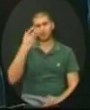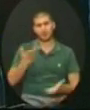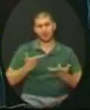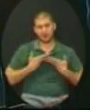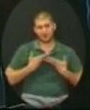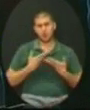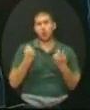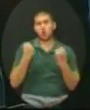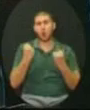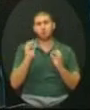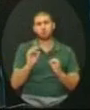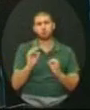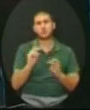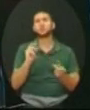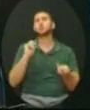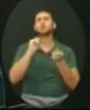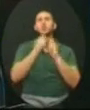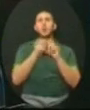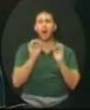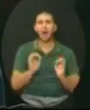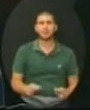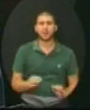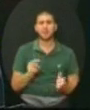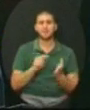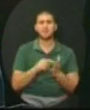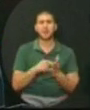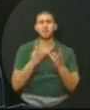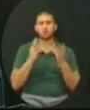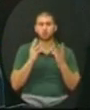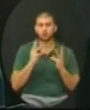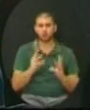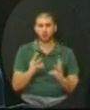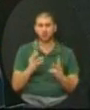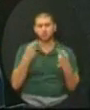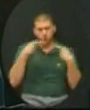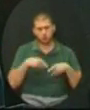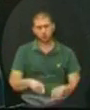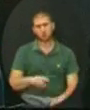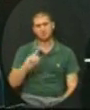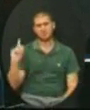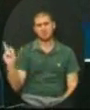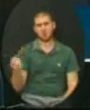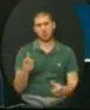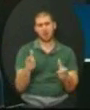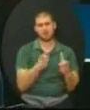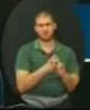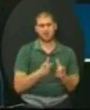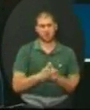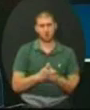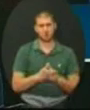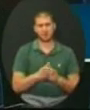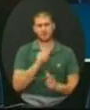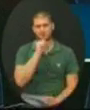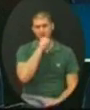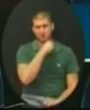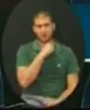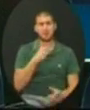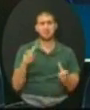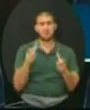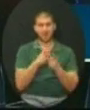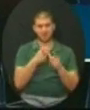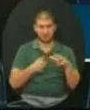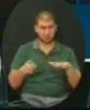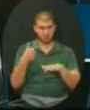ייתן לי מספיק כוח כדי להביא לשינוי אמיתי, כי השיטה השתרשה בכל המפלגות הוותיקות. מפלגה שאת